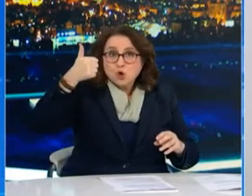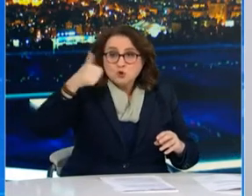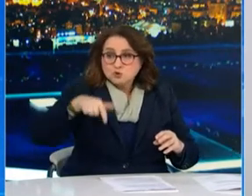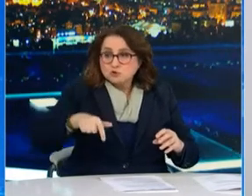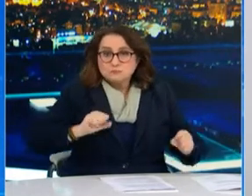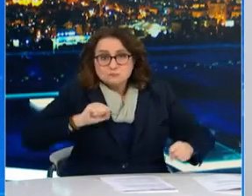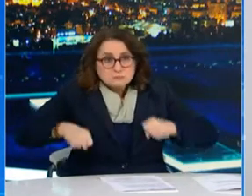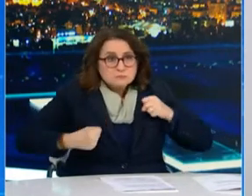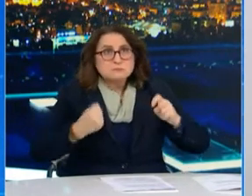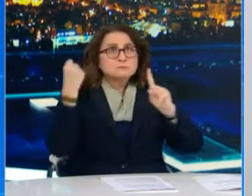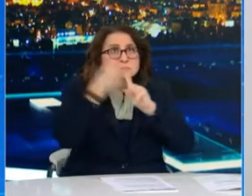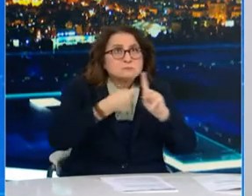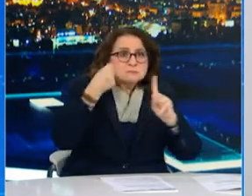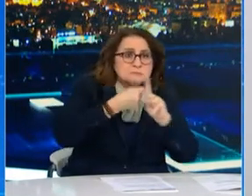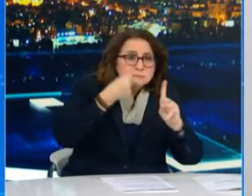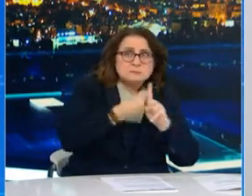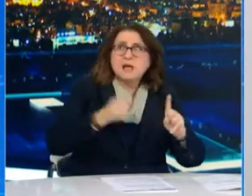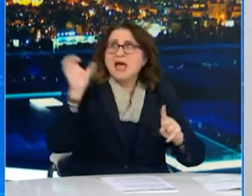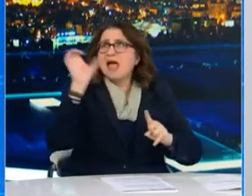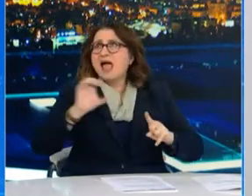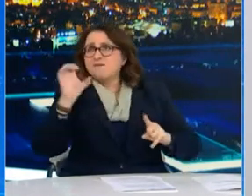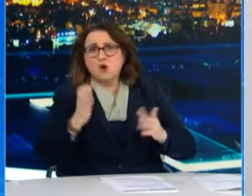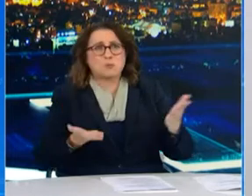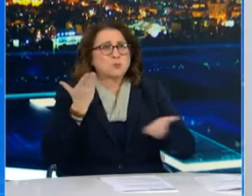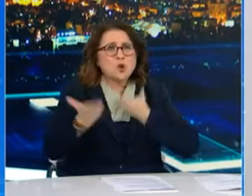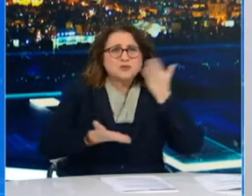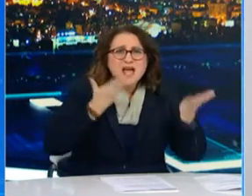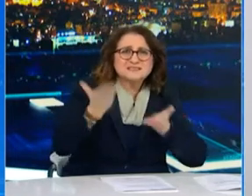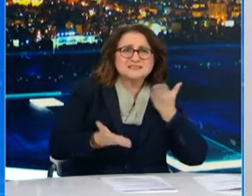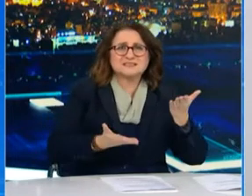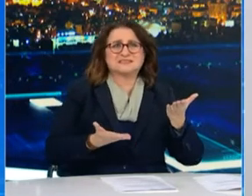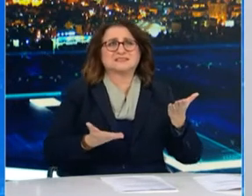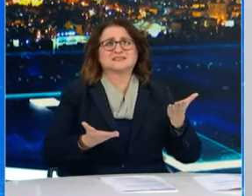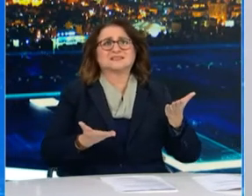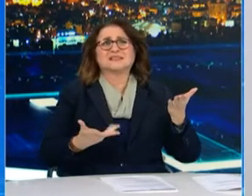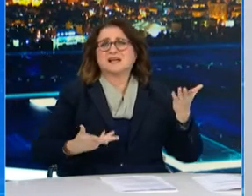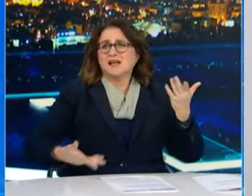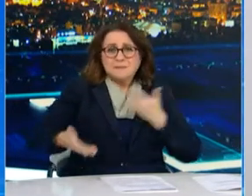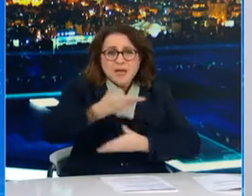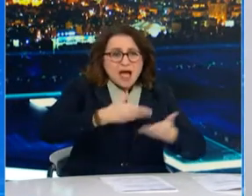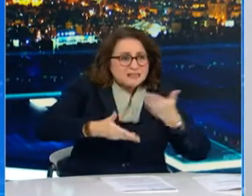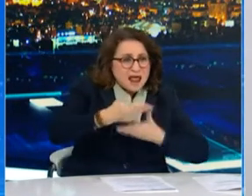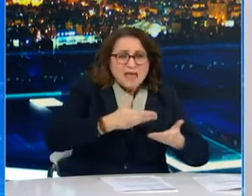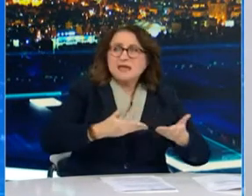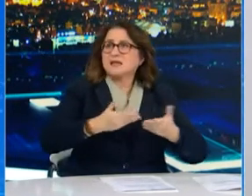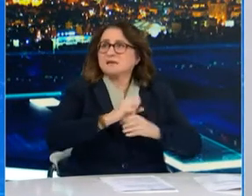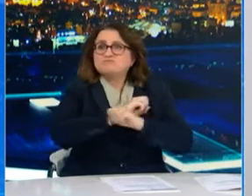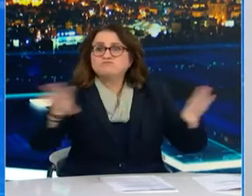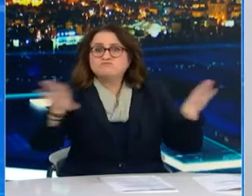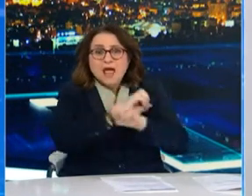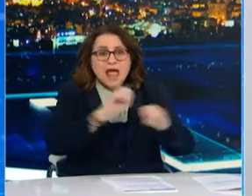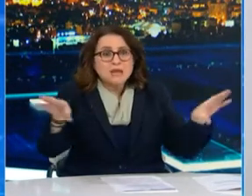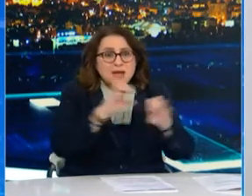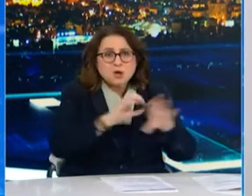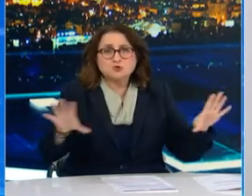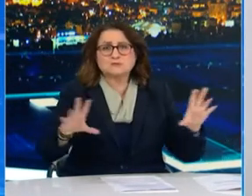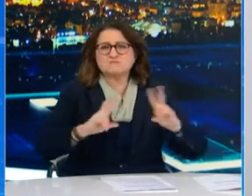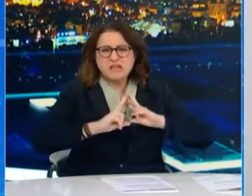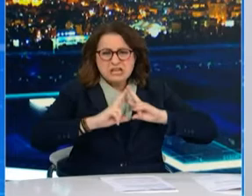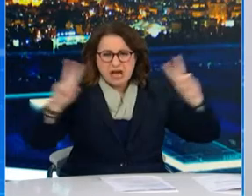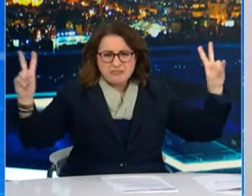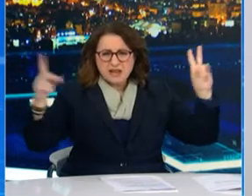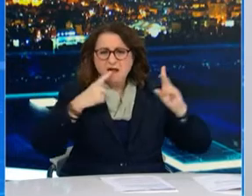σε ευρωπαϊκό επίπεδο, με πρωτοβουλίες, με προτάσεις. Διαργή ανταλλαγή ενημέρωση σε όλα τα επίπεδα και του Υπουργείου Υγείας,